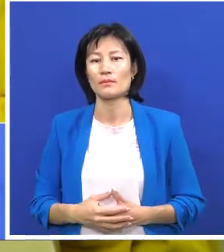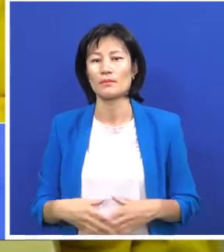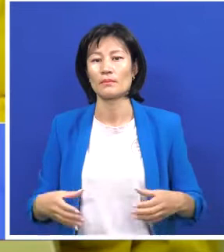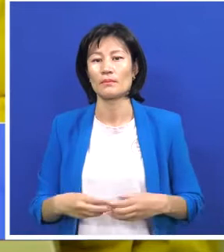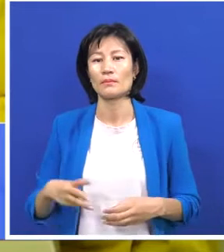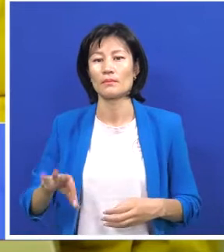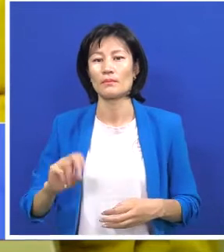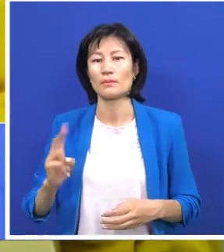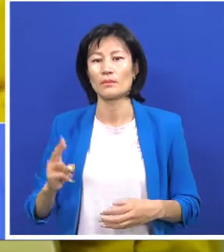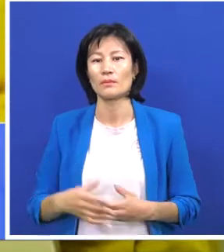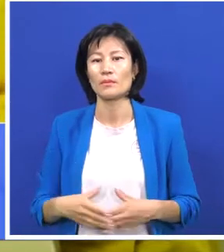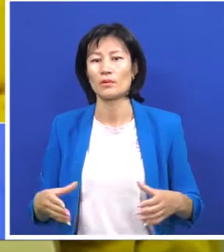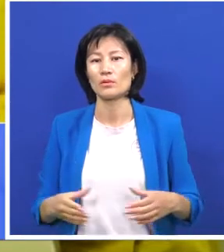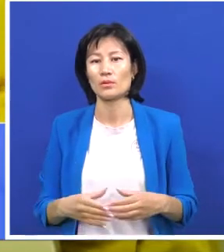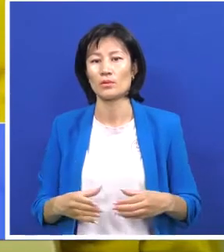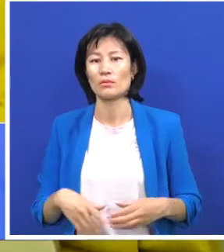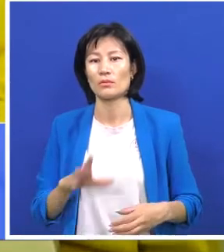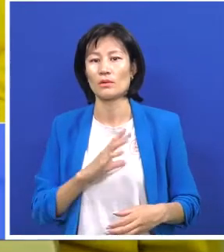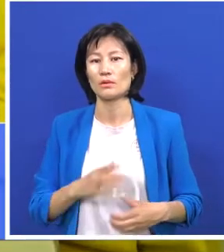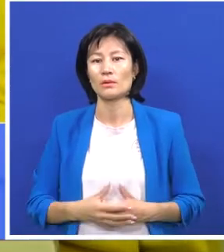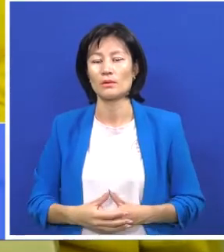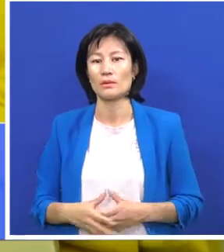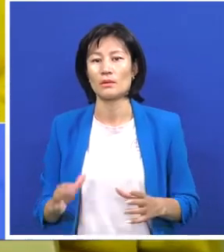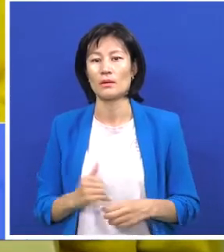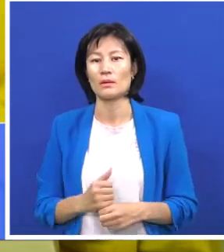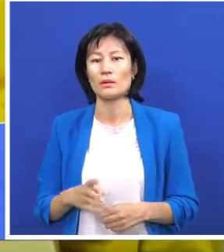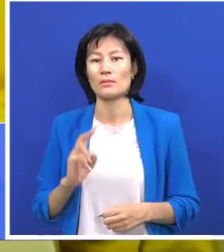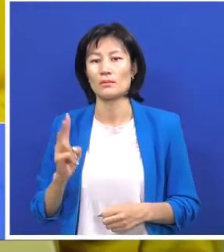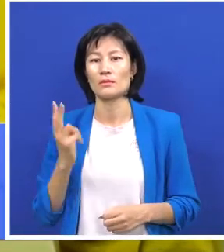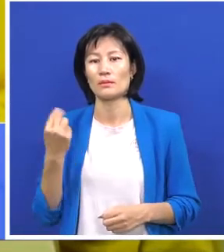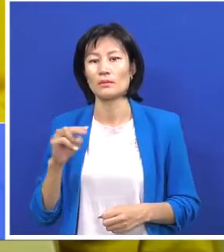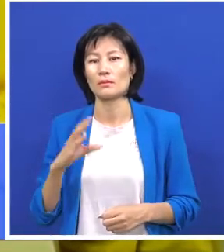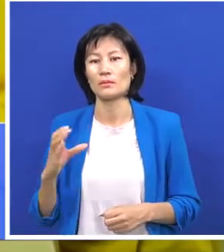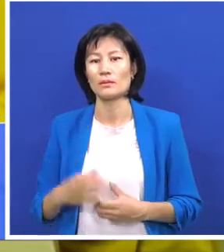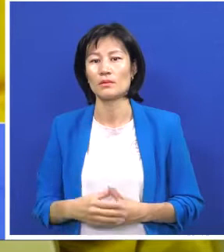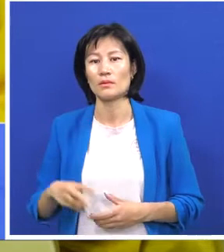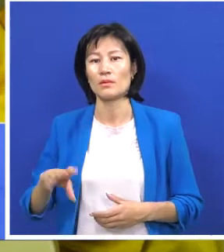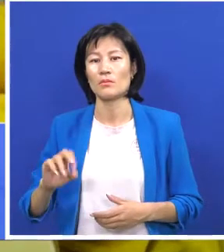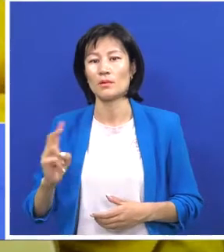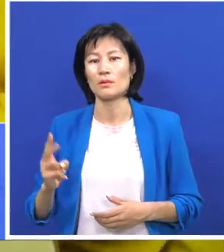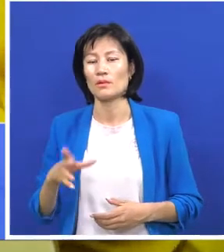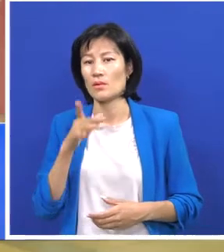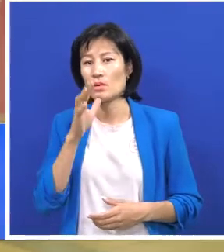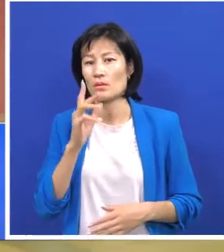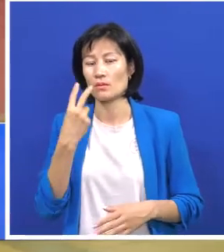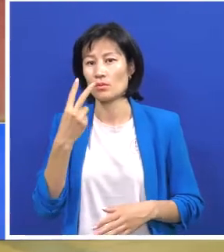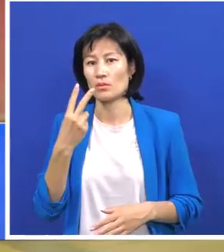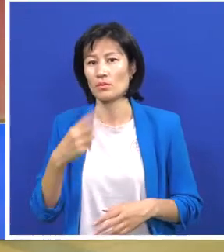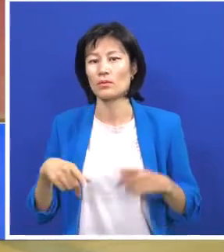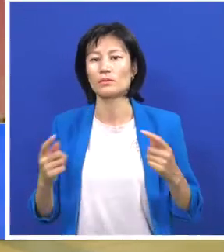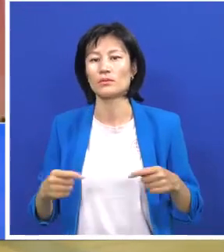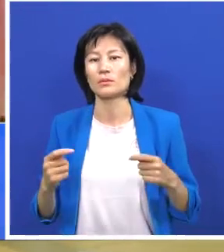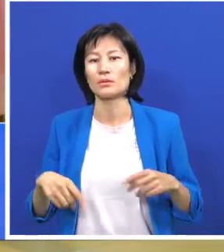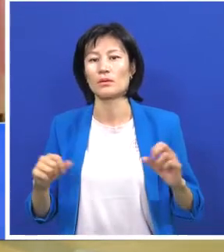бұл. Мобильный топ. Мобильный топ. Любой вопрос көтерді. Ау, тұра, әкімшілік. Кім керек? ДПС-ке барды. Мобильный топ. Қазақ тойшыл